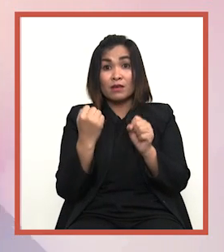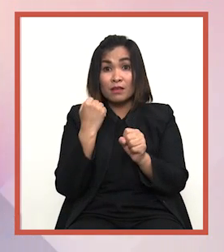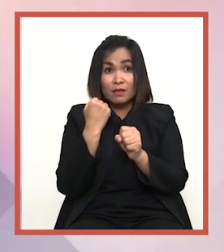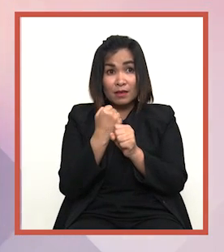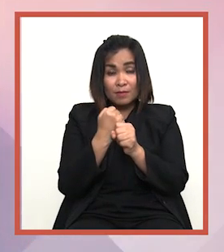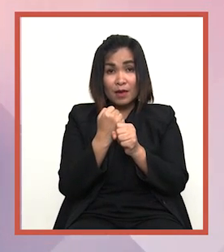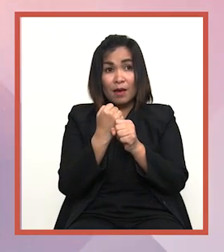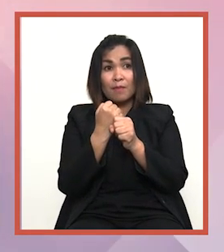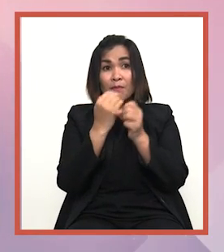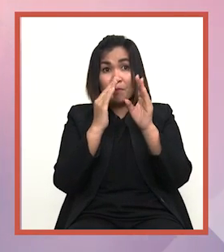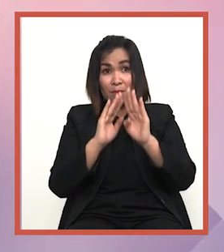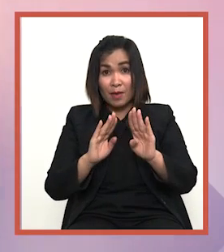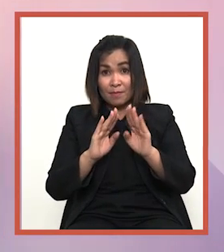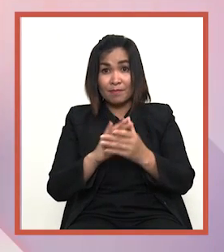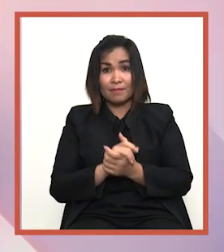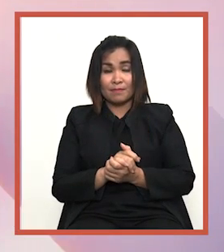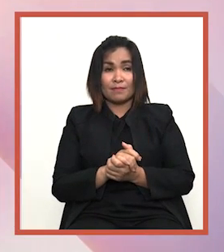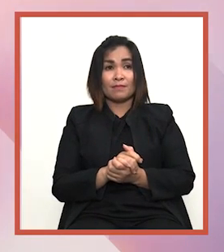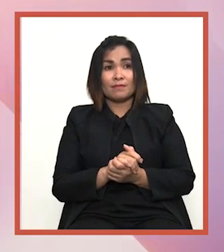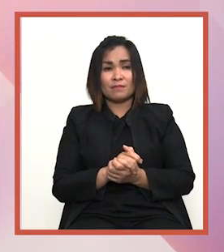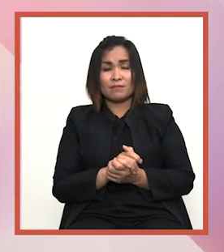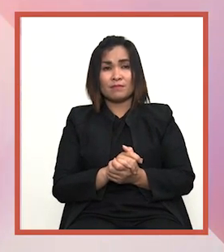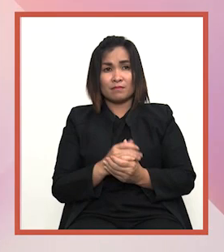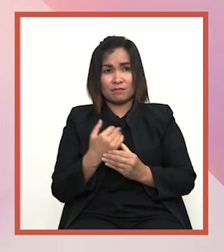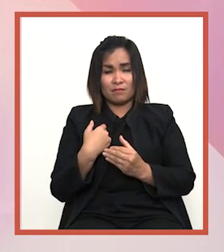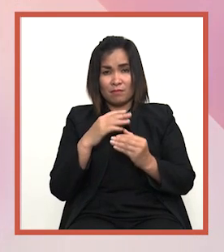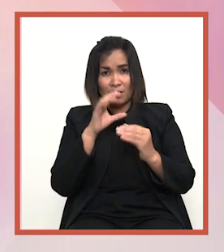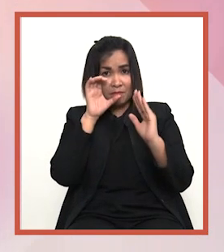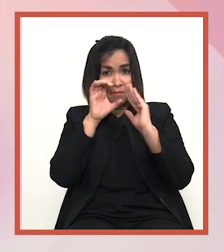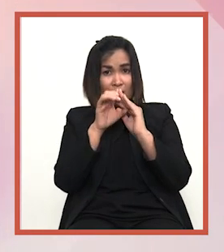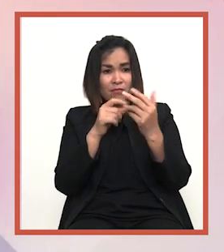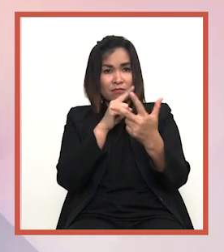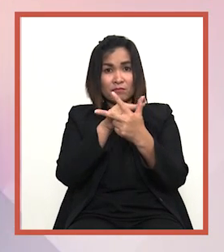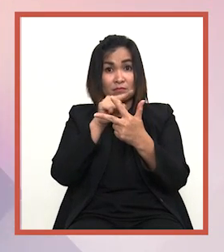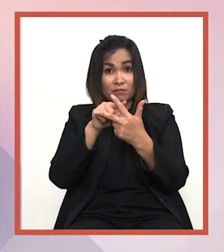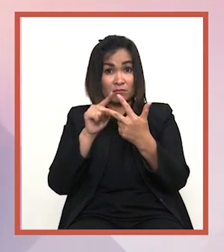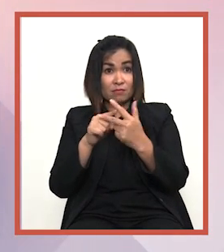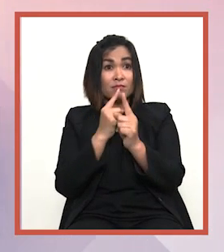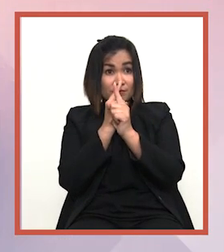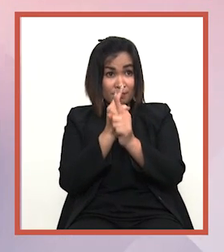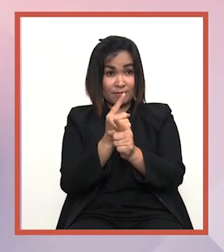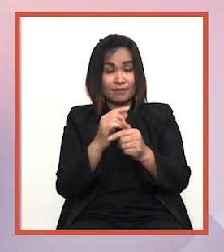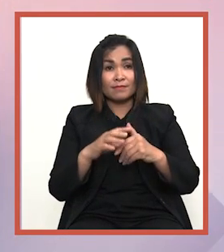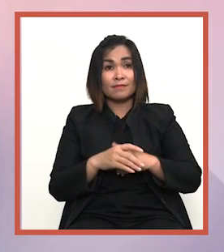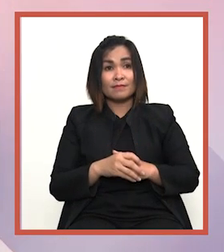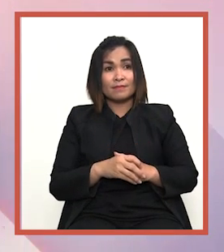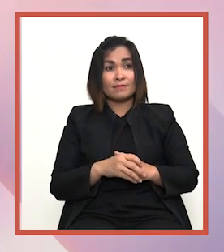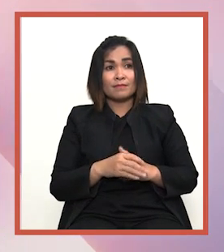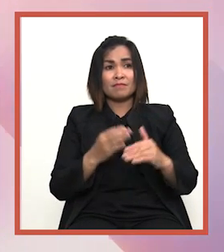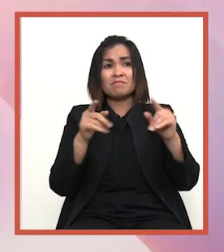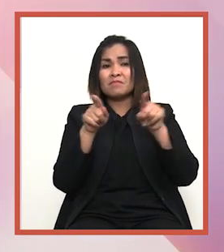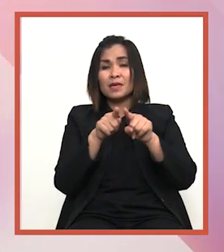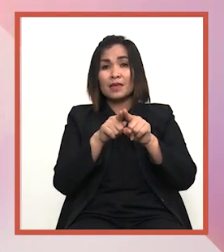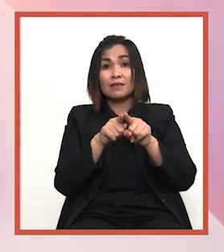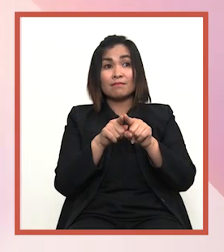บบการติดตั้งในแบบงานสมบูรณ์ก็จะเป็นสัญลักษณ์วอลต์มิเตอร์นะครับก็คือมีกลมๆอยู่ตรงกลางมีขีดออกด้านบนทั้ง2ขีดนะครับแอมมิเตอร์ก็เหมือนกัน